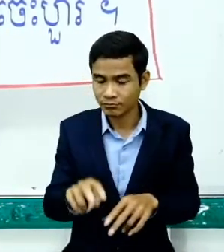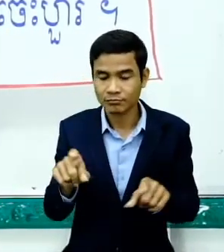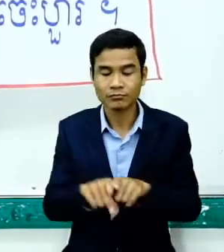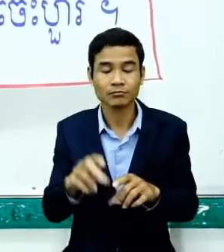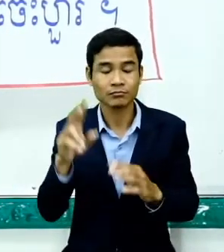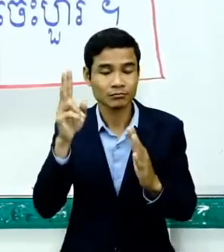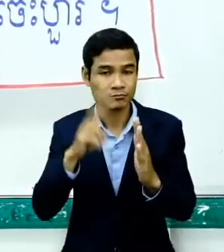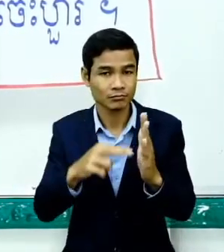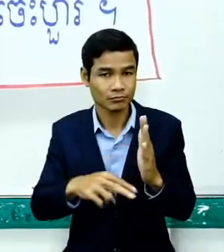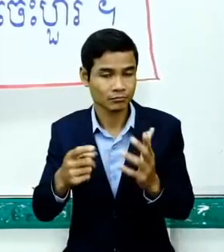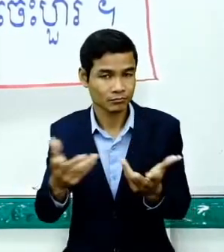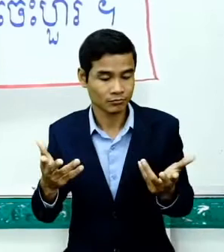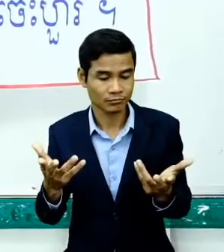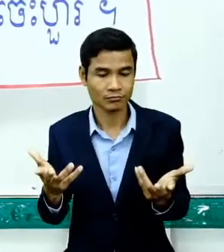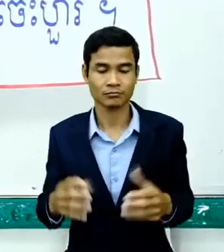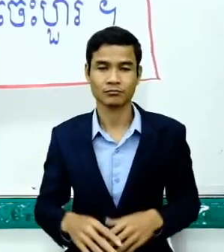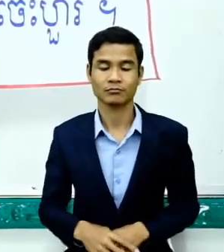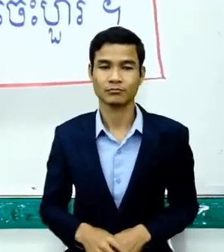ទេ